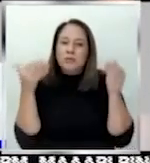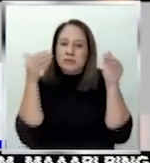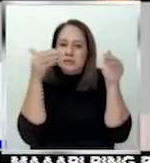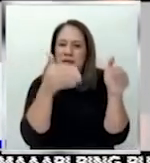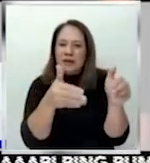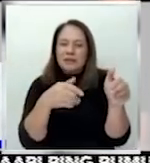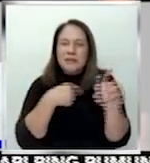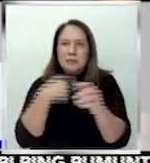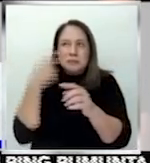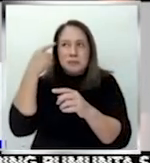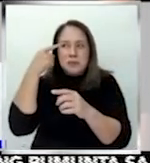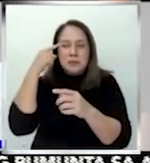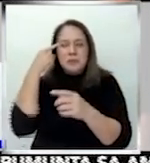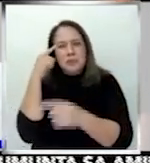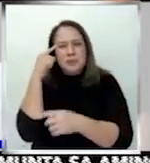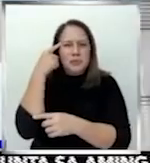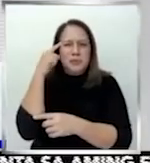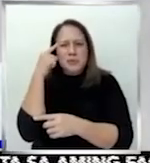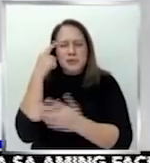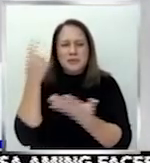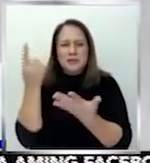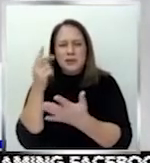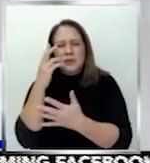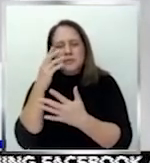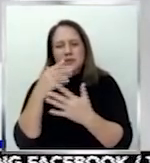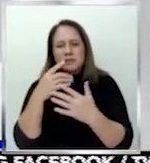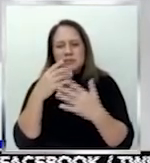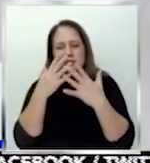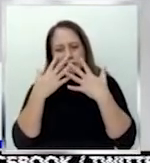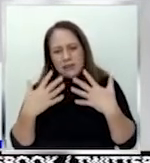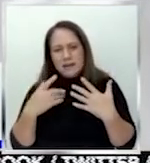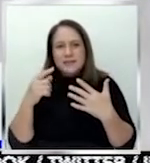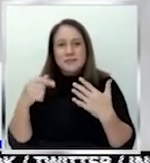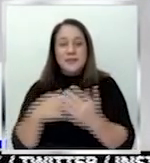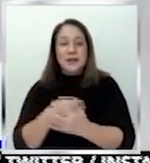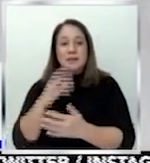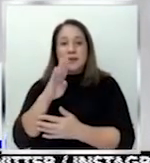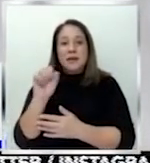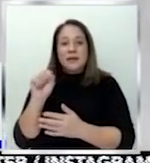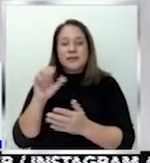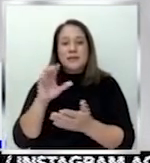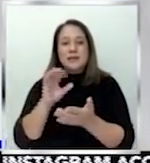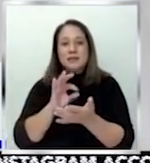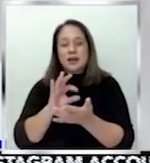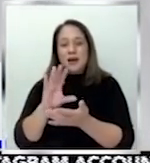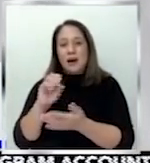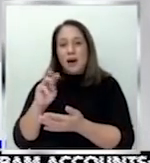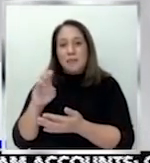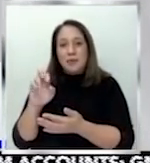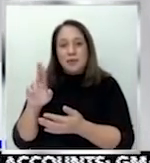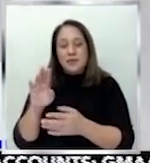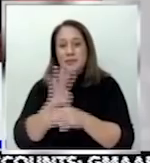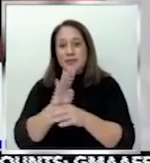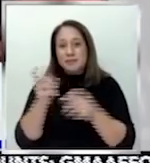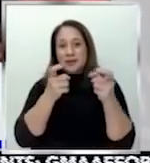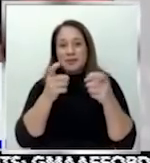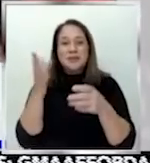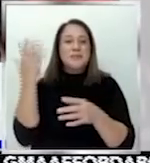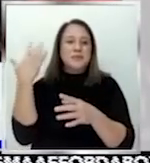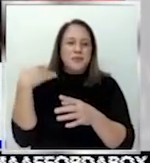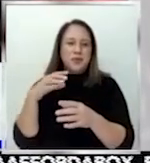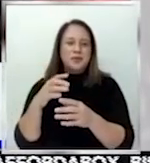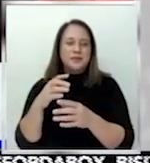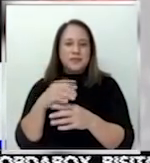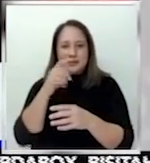from, you know, the loneliness. BS Commerce major in marketing and business management ang kursong kinuha raw noon ni tatay. Minsan